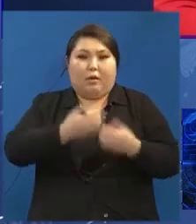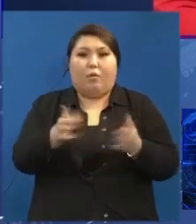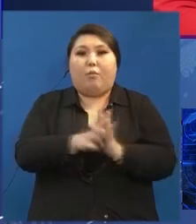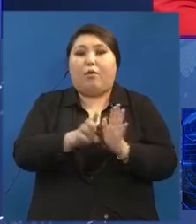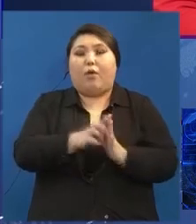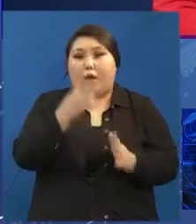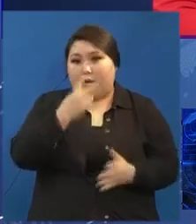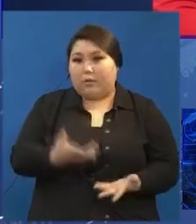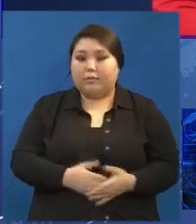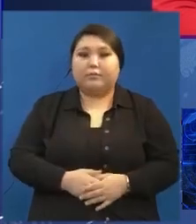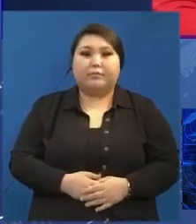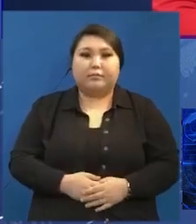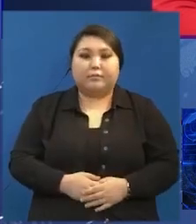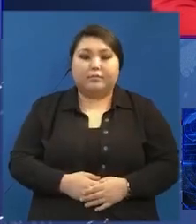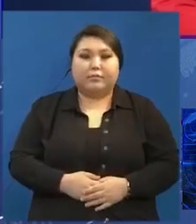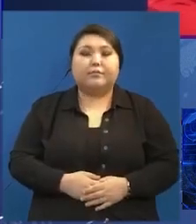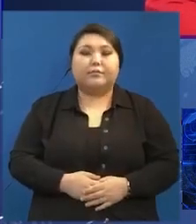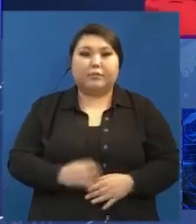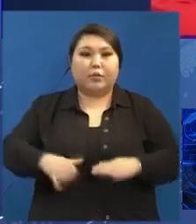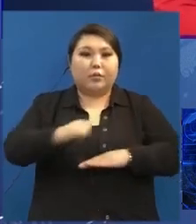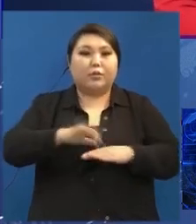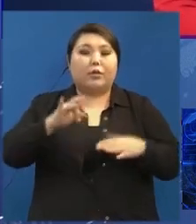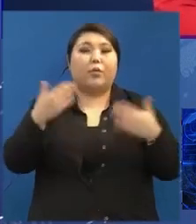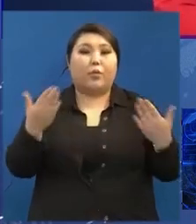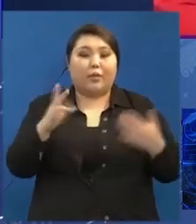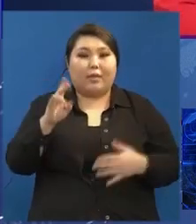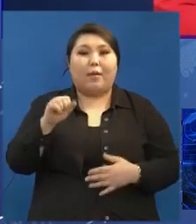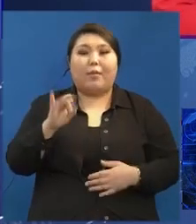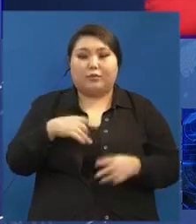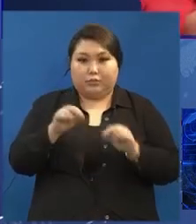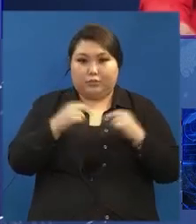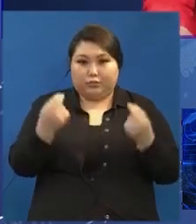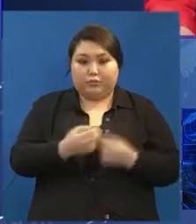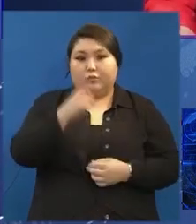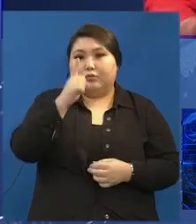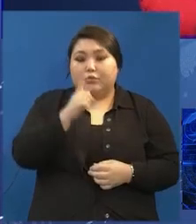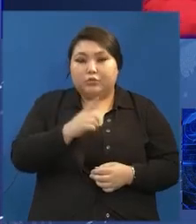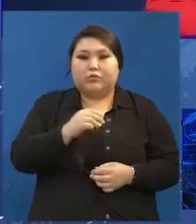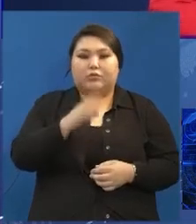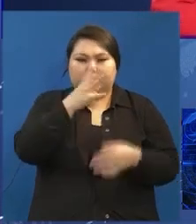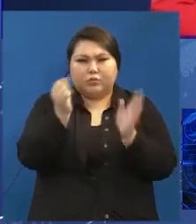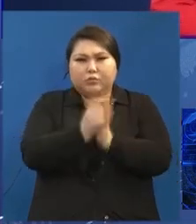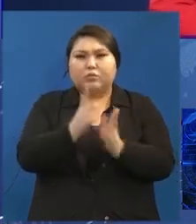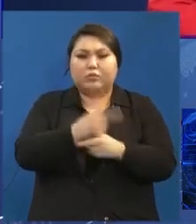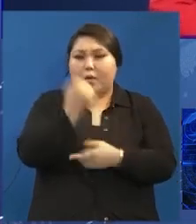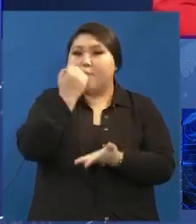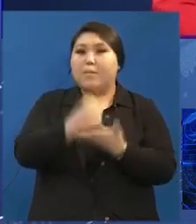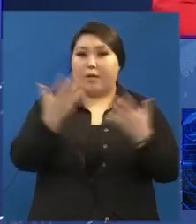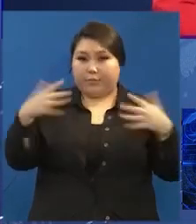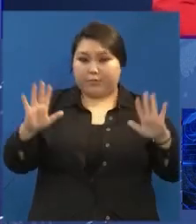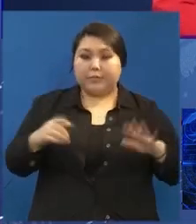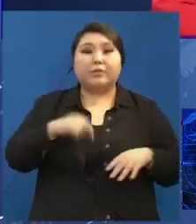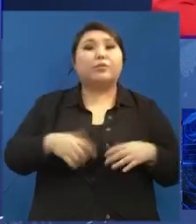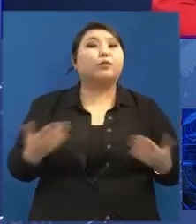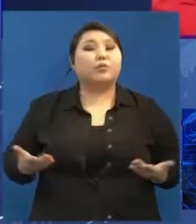гэж харсан бэ? За улсын хурлын намрын чуулганаар нэг чухал хууль батлагдсан. За энэ бол